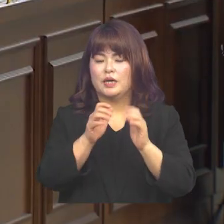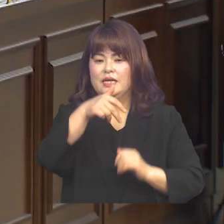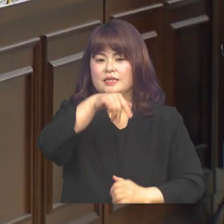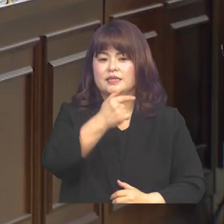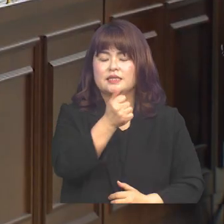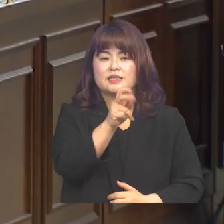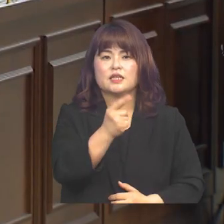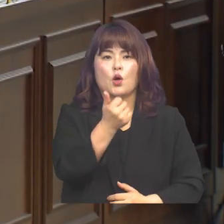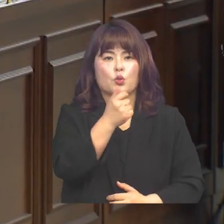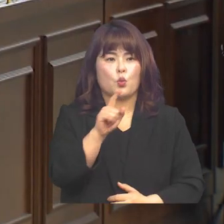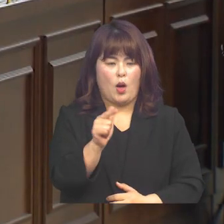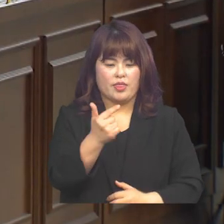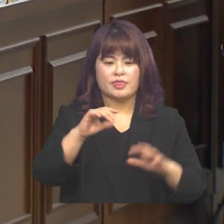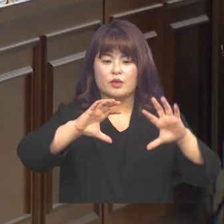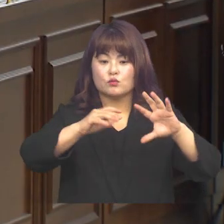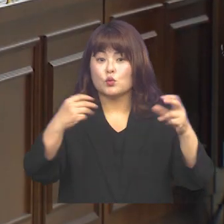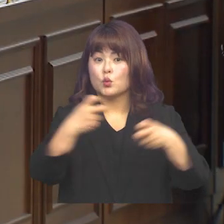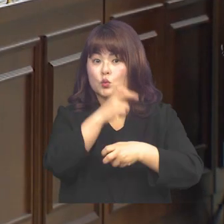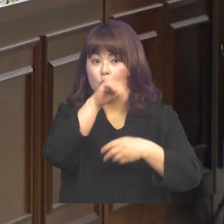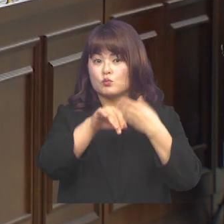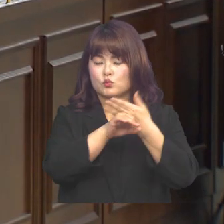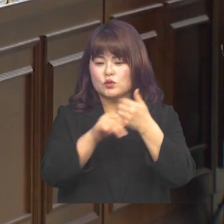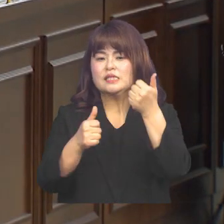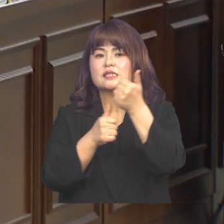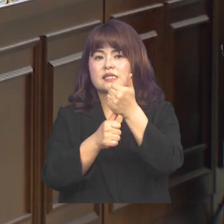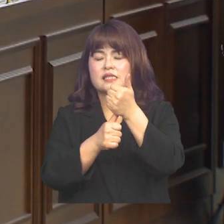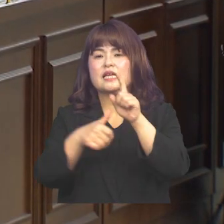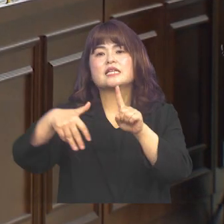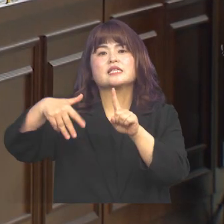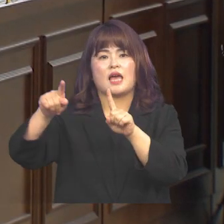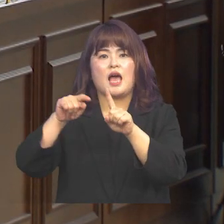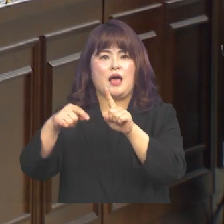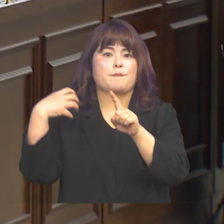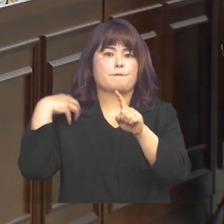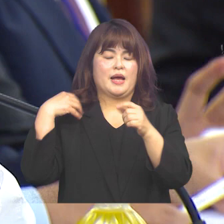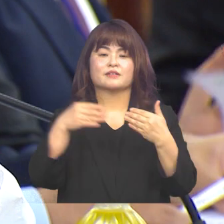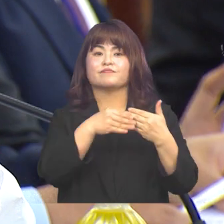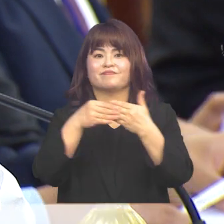위해 진현환 국토교통부 1차관 주재로 진행됐습니다.